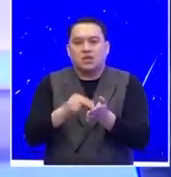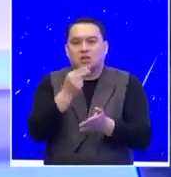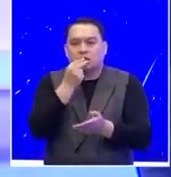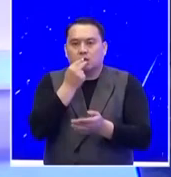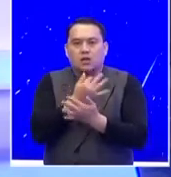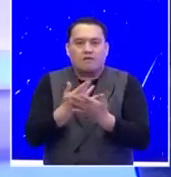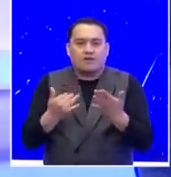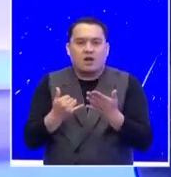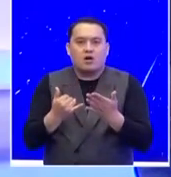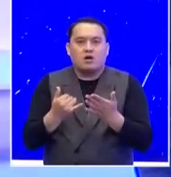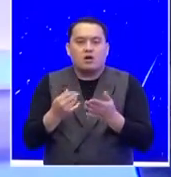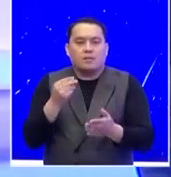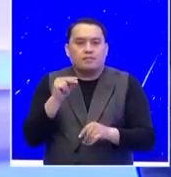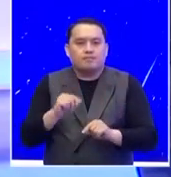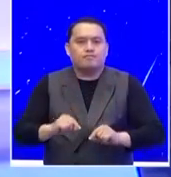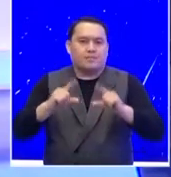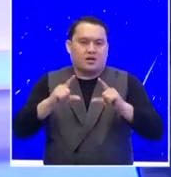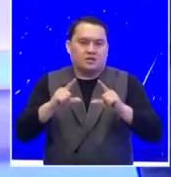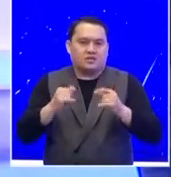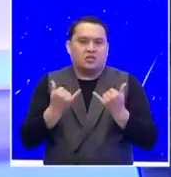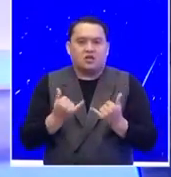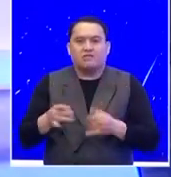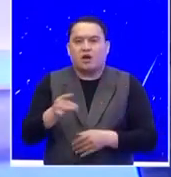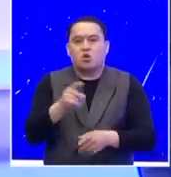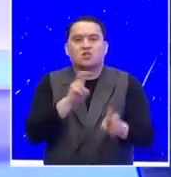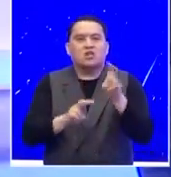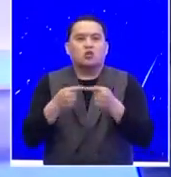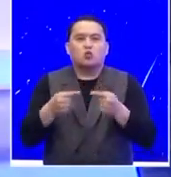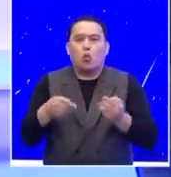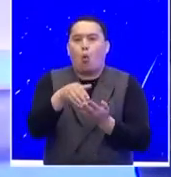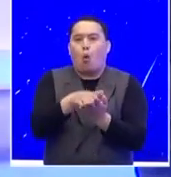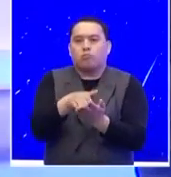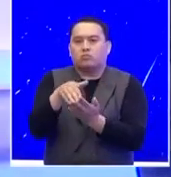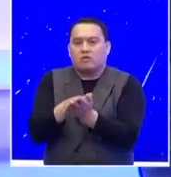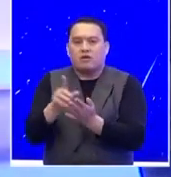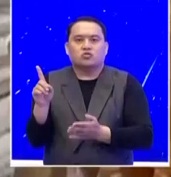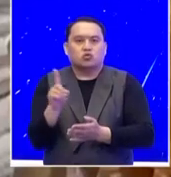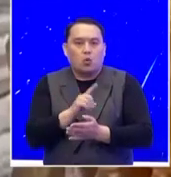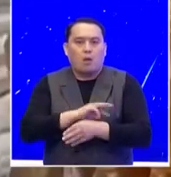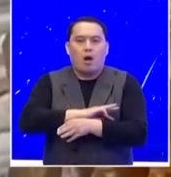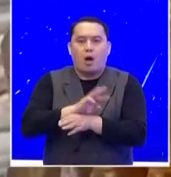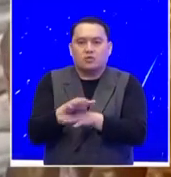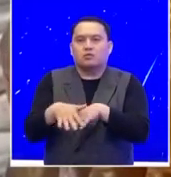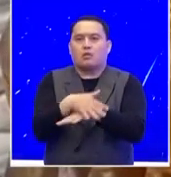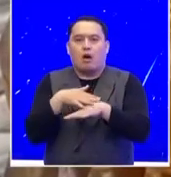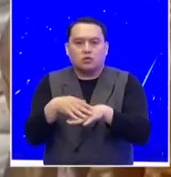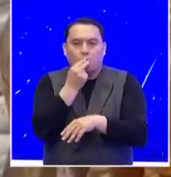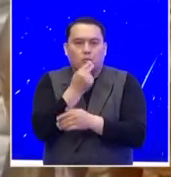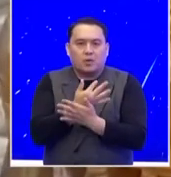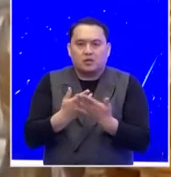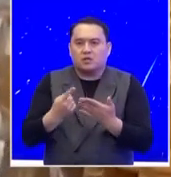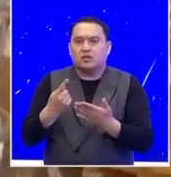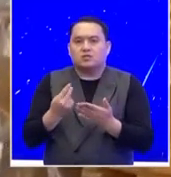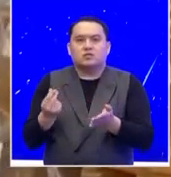товары выше установленных. Власти региона теперь намерены искать и других оптовых поставщиков, чтобы обеспечить население продуктами питания